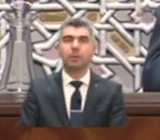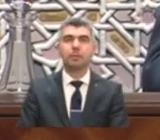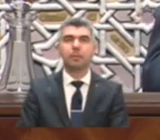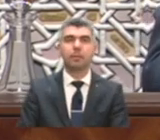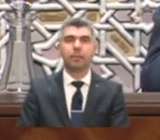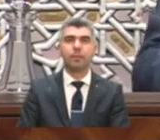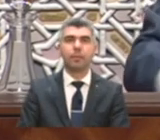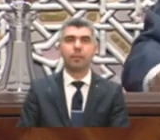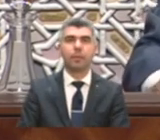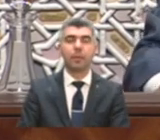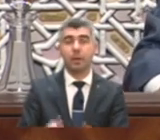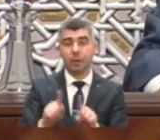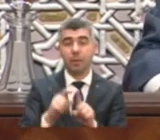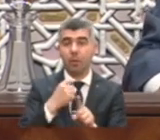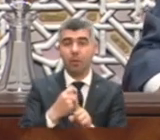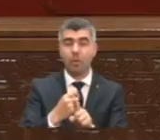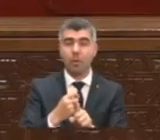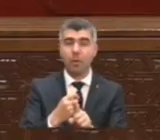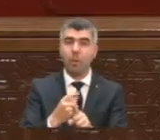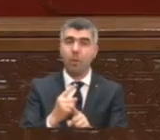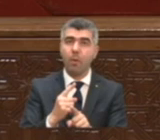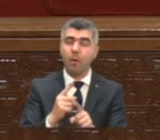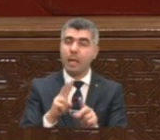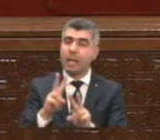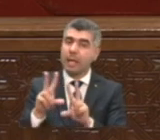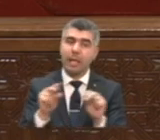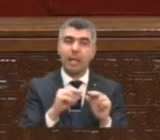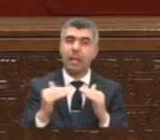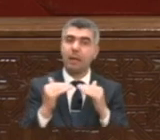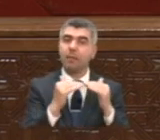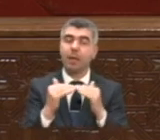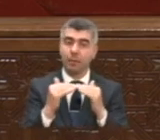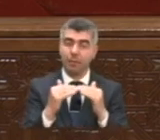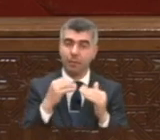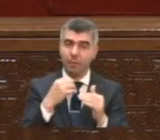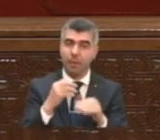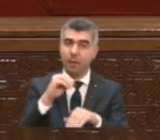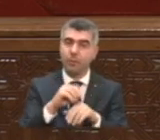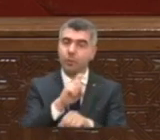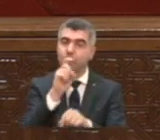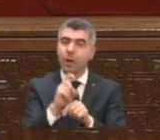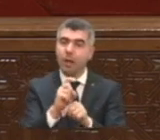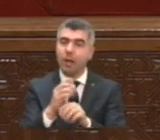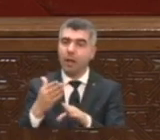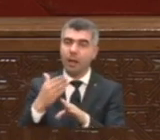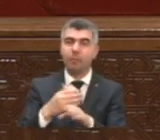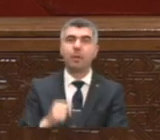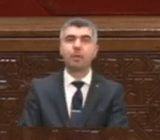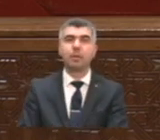الحقيقة كان عليا نطلب وحدة الموضوع باش نعاود نأكد لك سيد النائب.